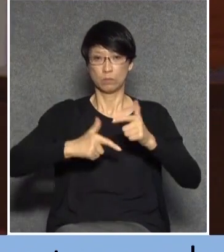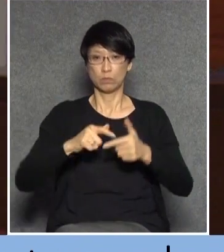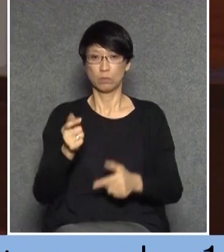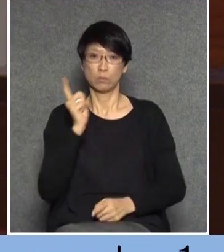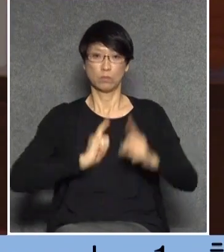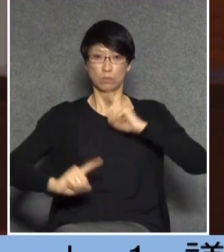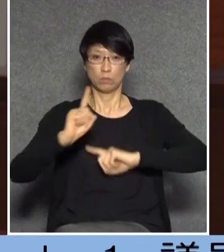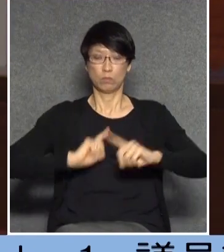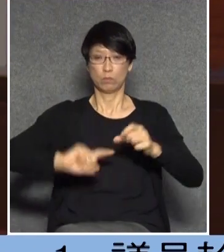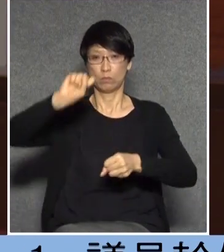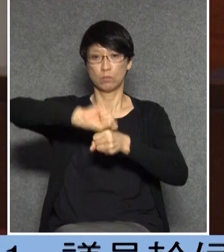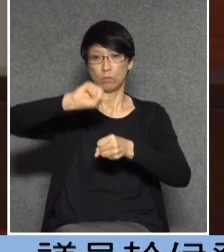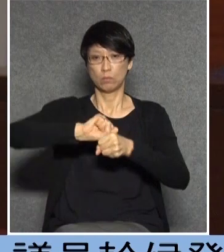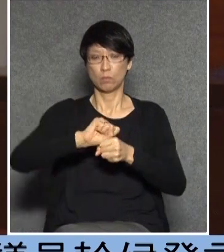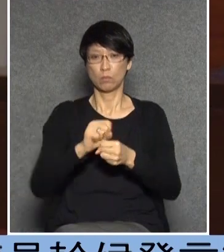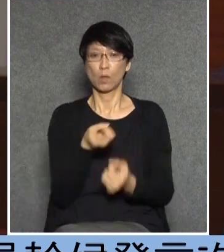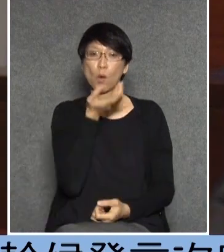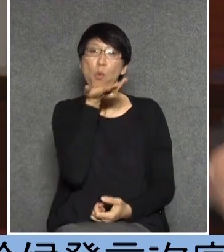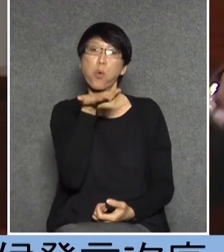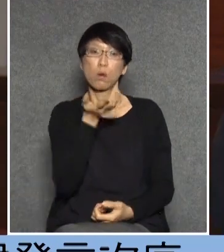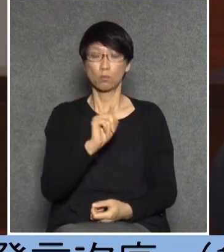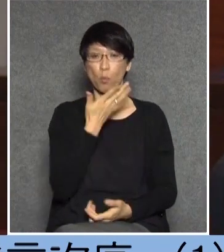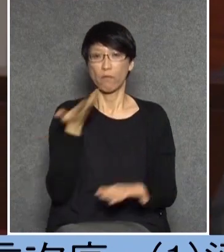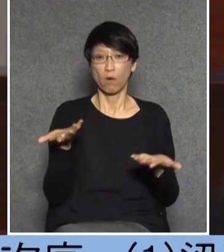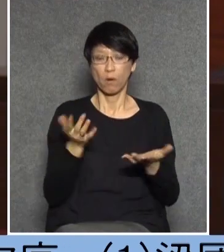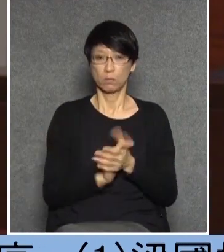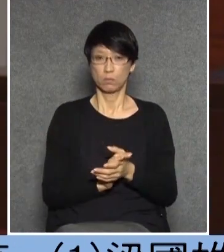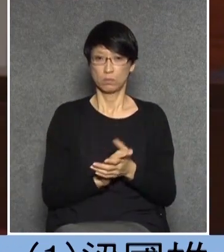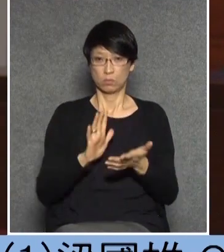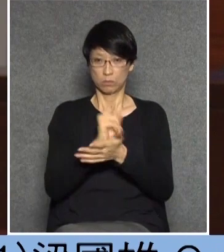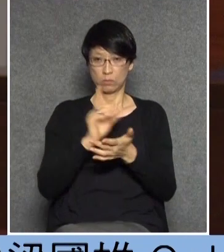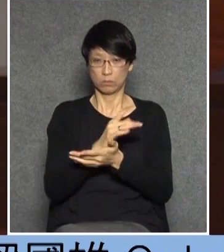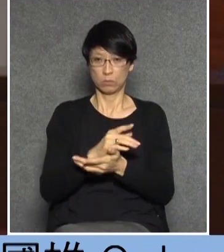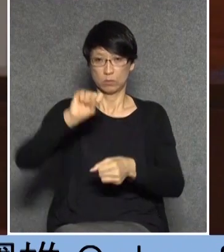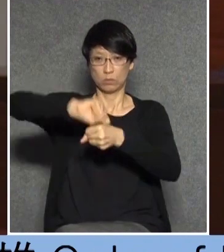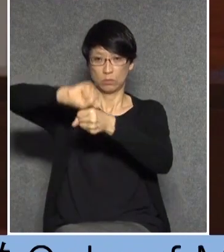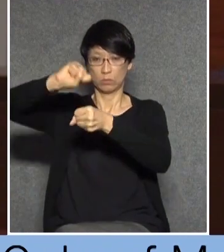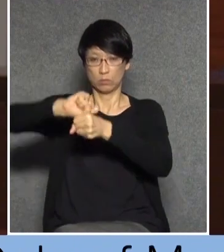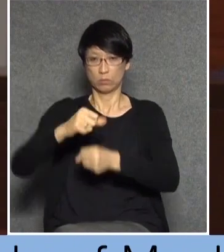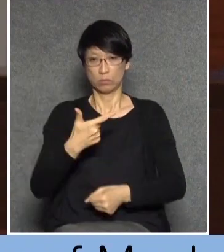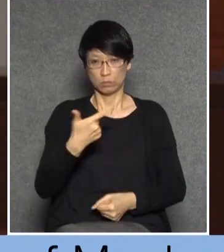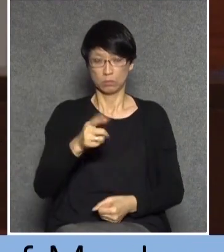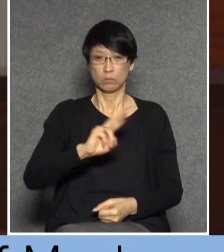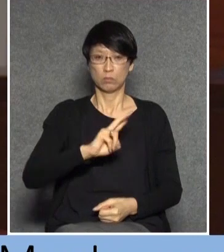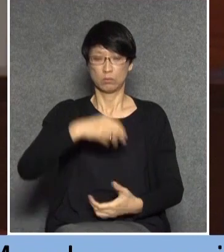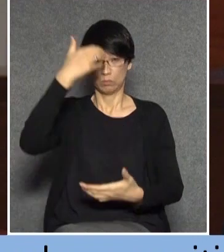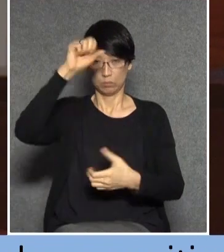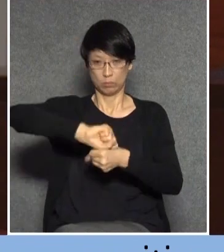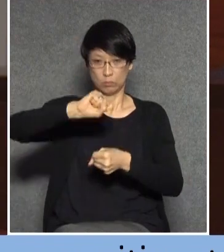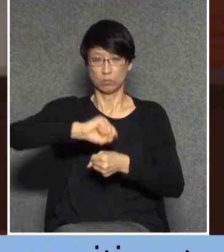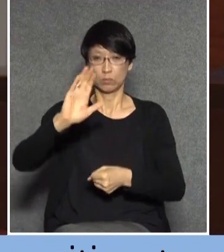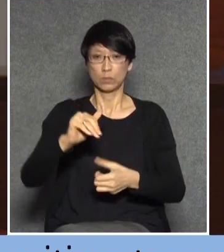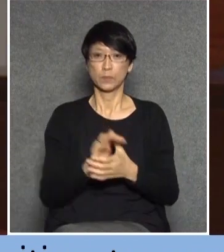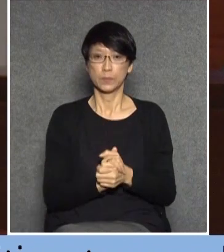你價，你吹嗎？是吧？年年賺幾百億都可以加你價。OK， 港鐵